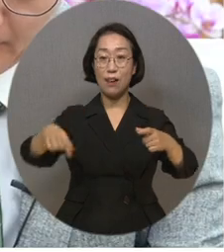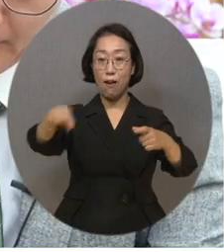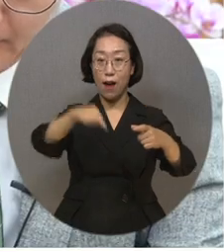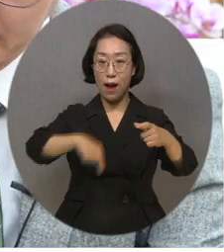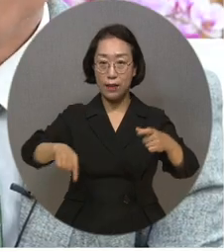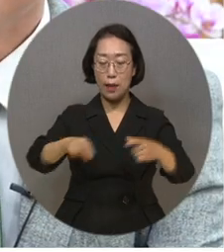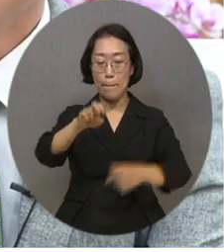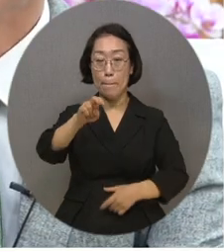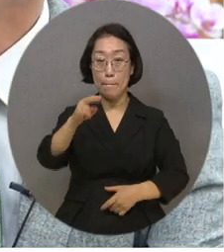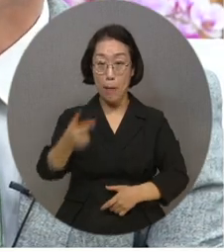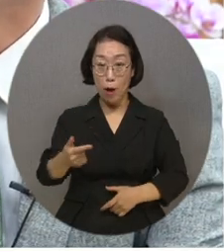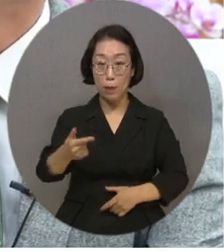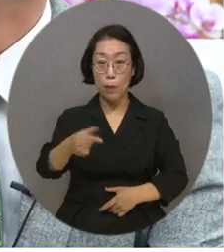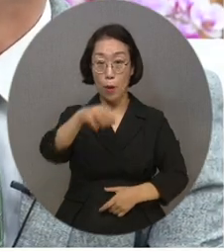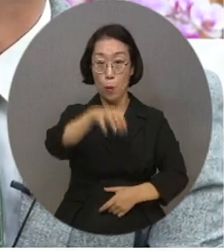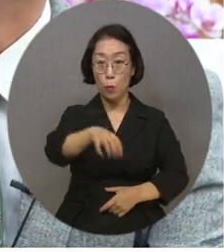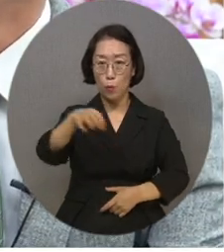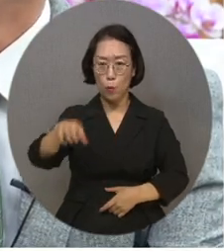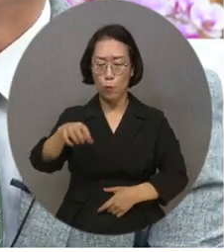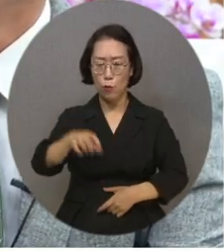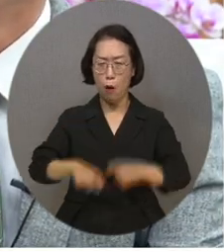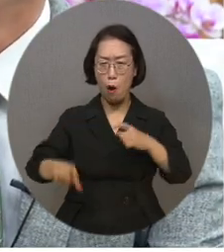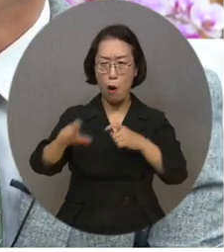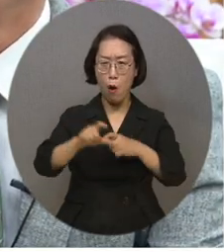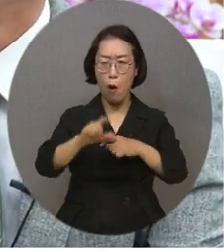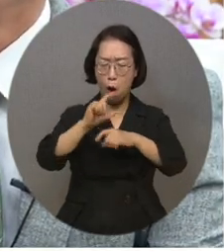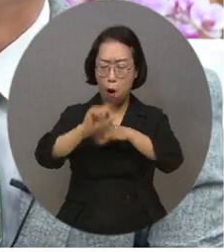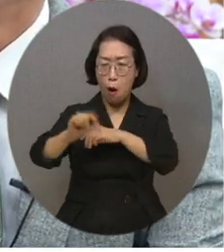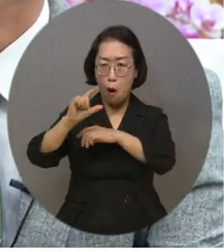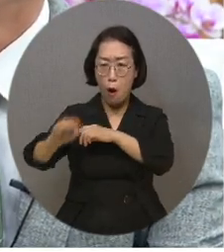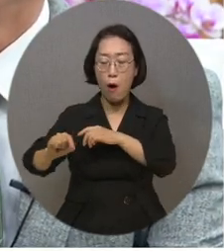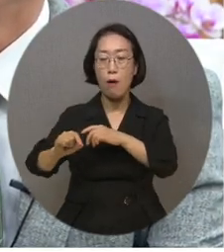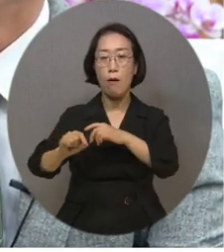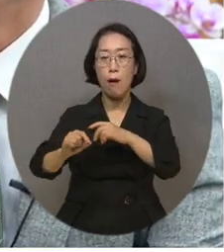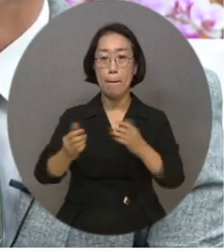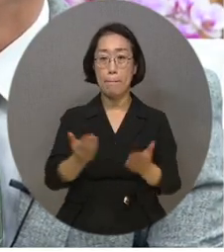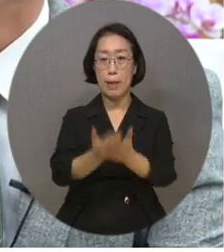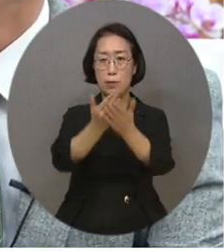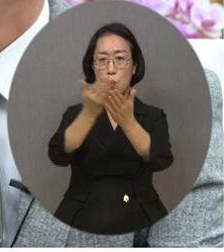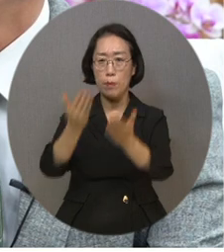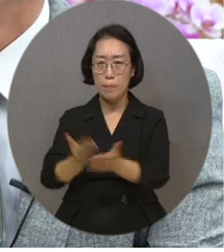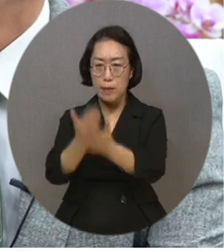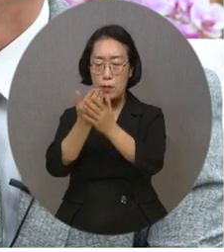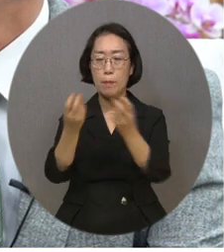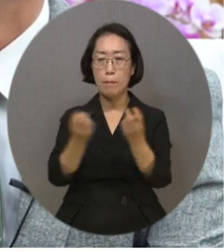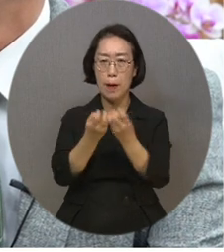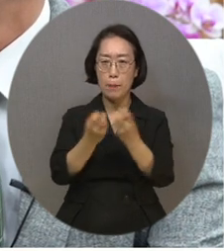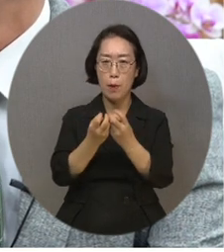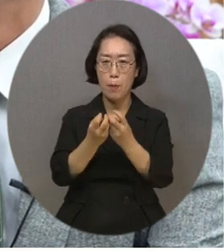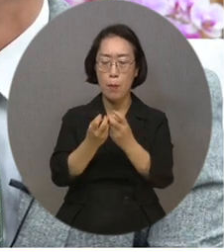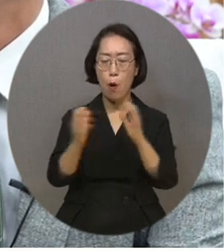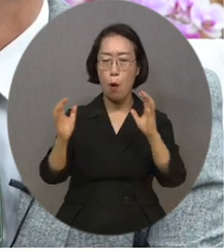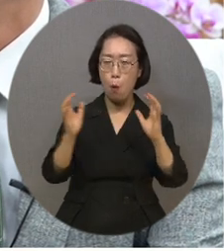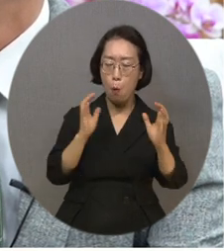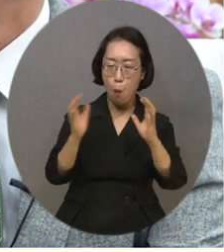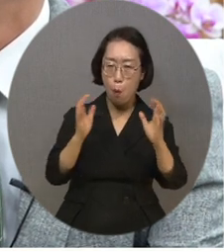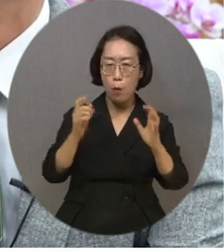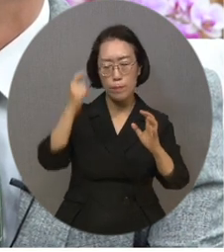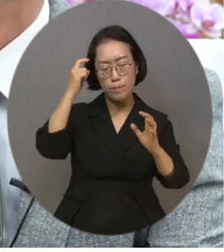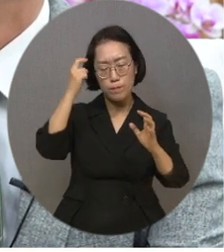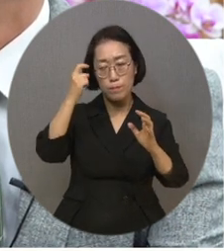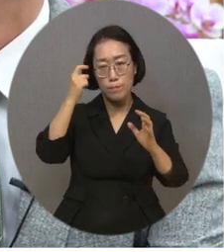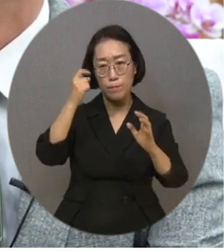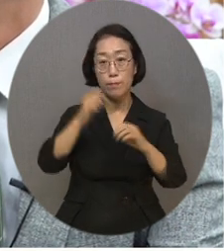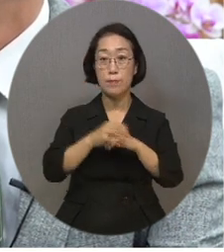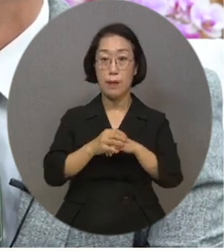면 단위까지 이제 지역을 어떻게 발전시킬 거냐, 공간을 어떻게 재구축할 거냐 하는 그런 것들을 종합적으로